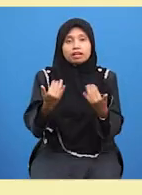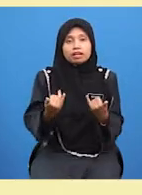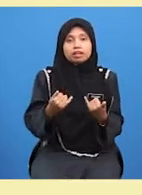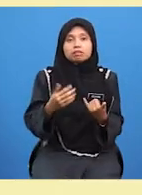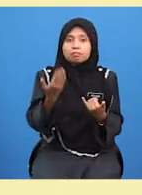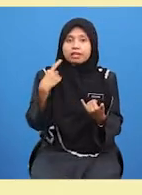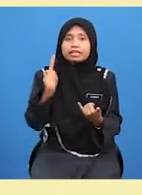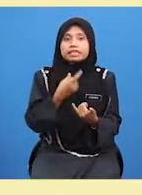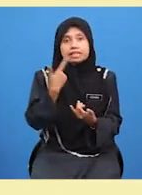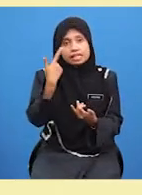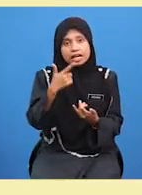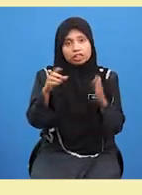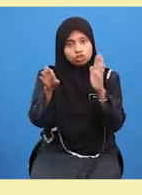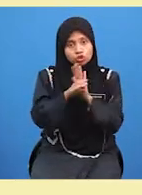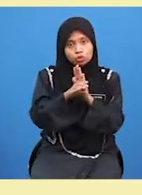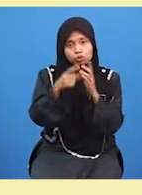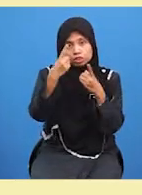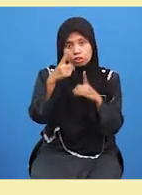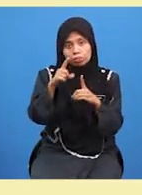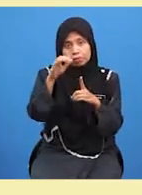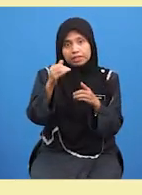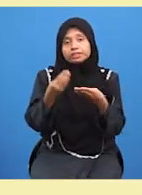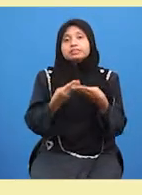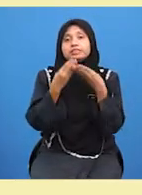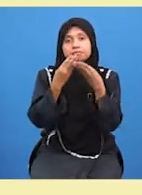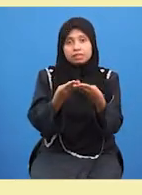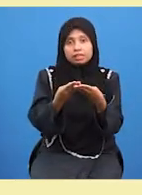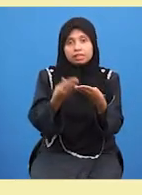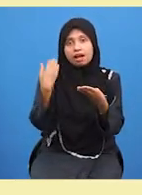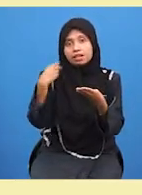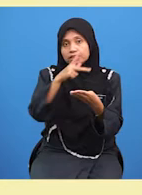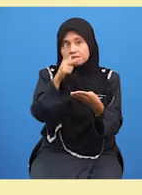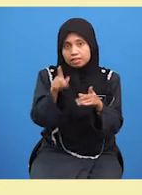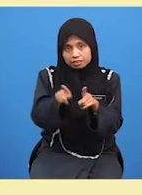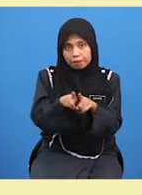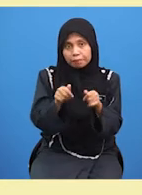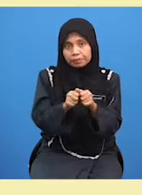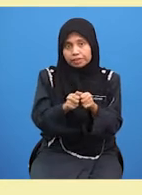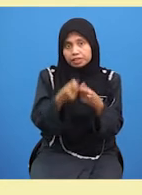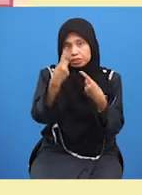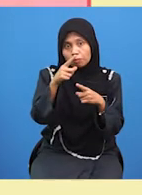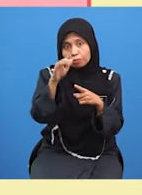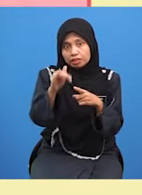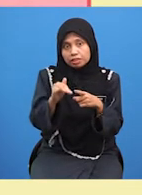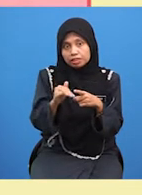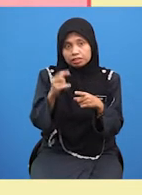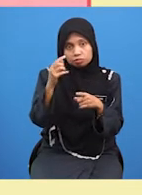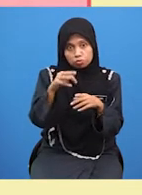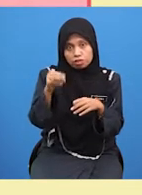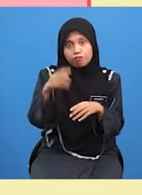Kini, mari kita lihat contoh jawapan yang diberi. Adakah sama dengan jawapan yang murid fikirkan?